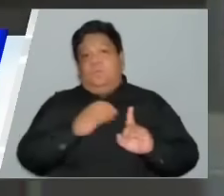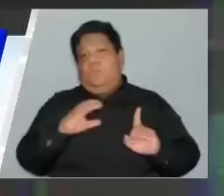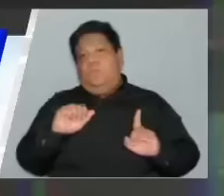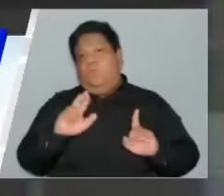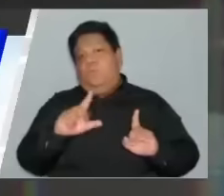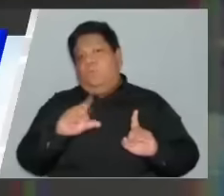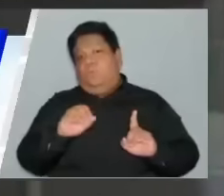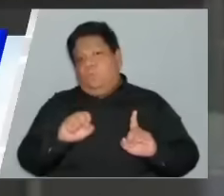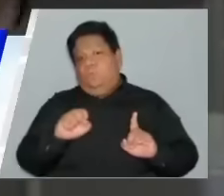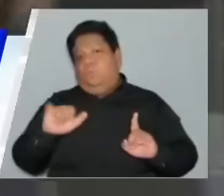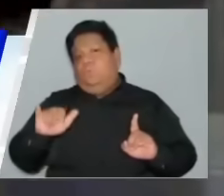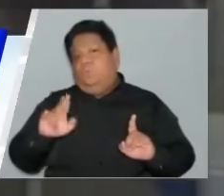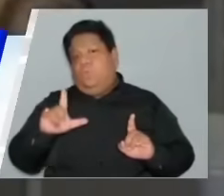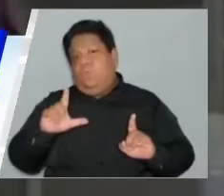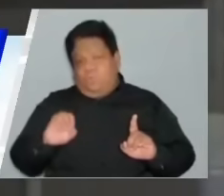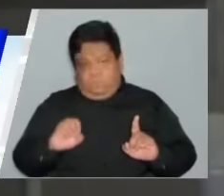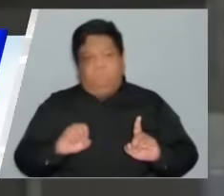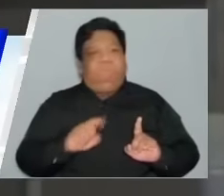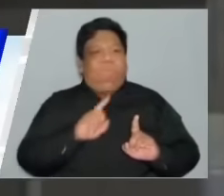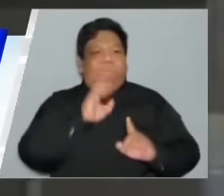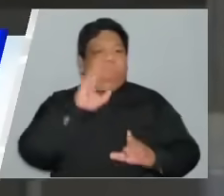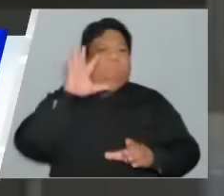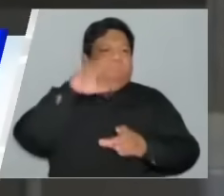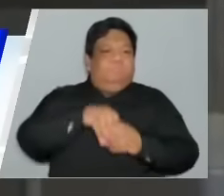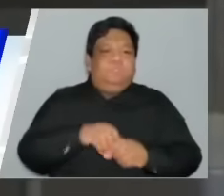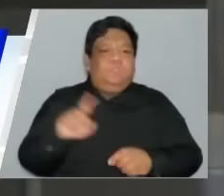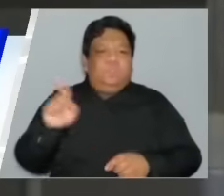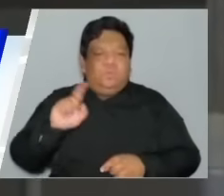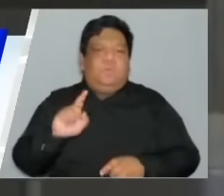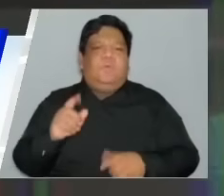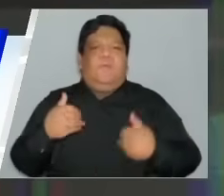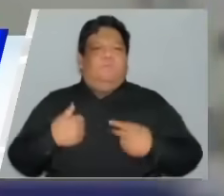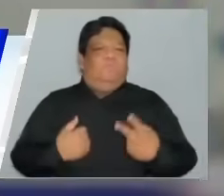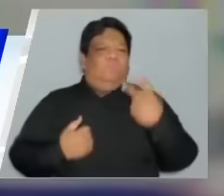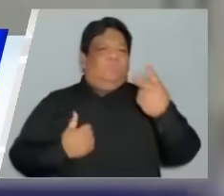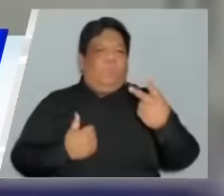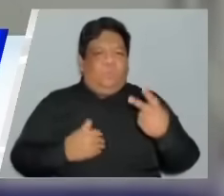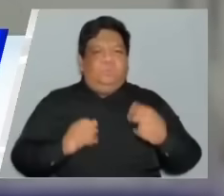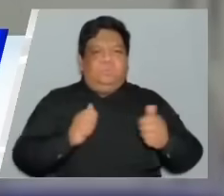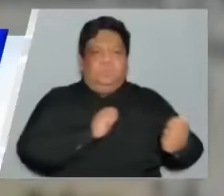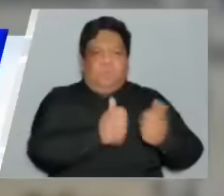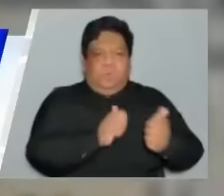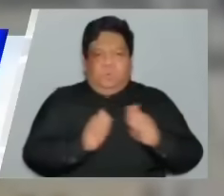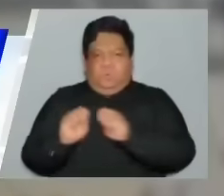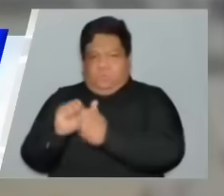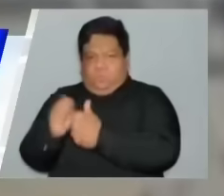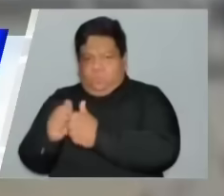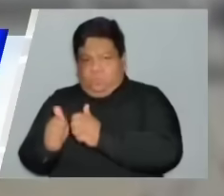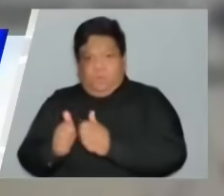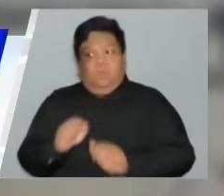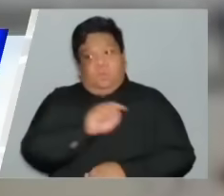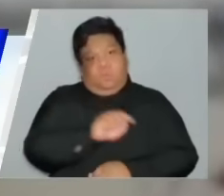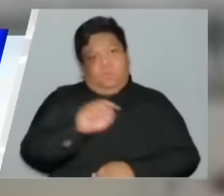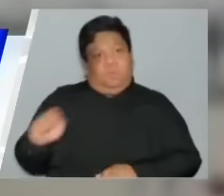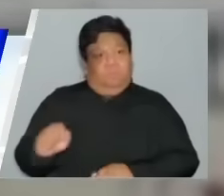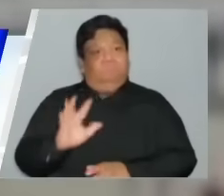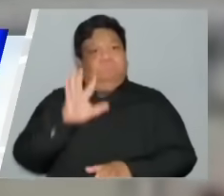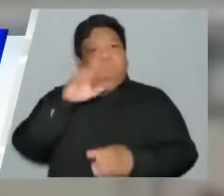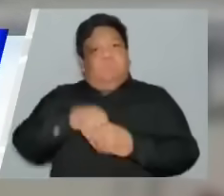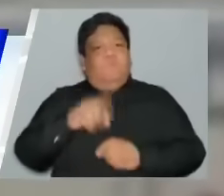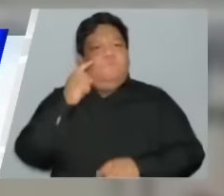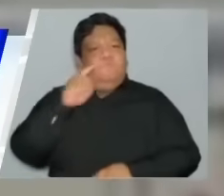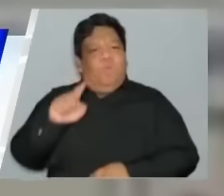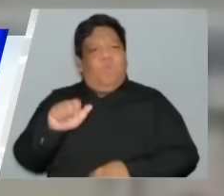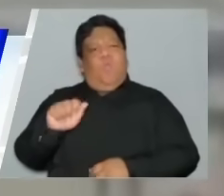Filipino Olympian na si Carlos Yulo sa 2 World Gymnastics Tournament na parehong bahagi ng Artistics Gymnastics World Cup